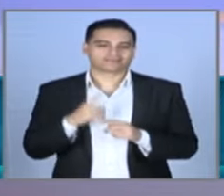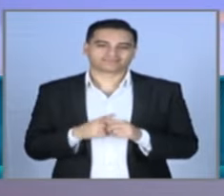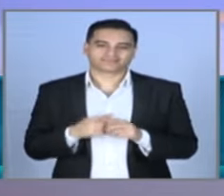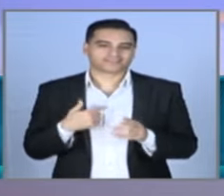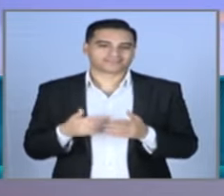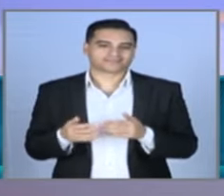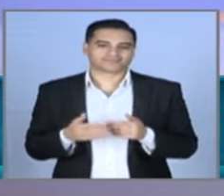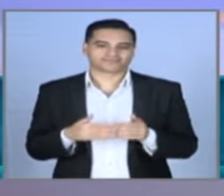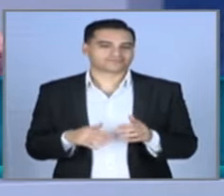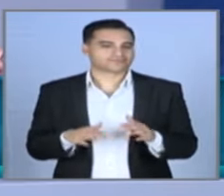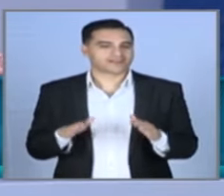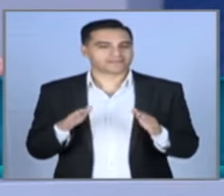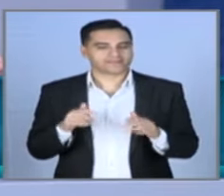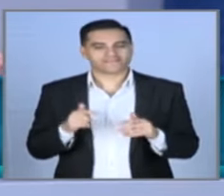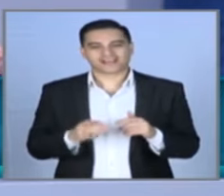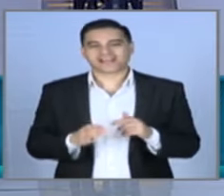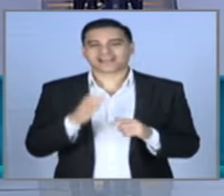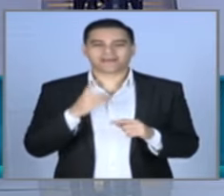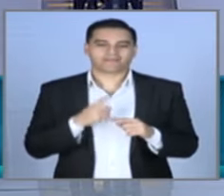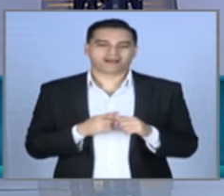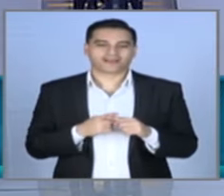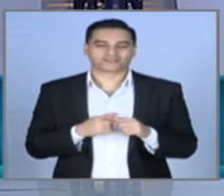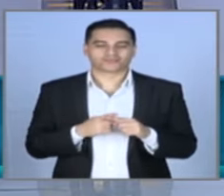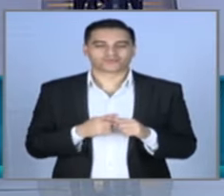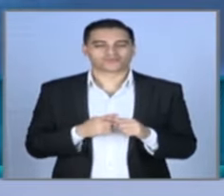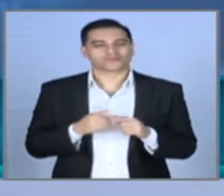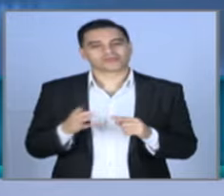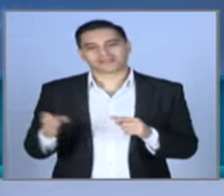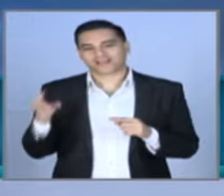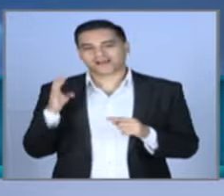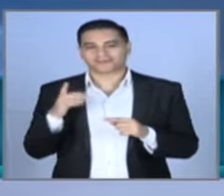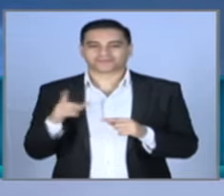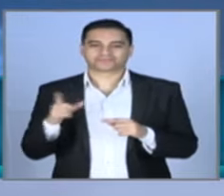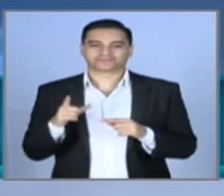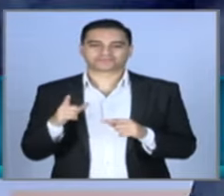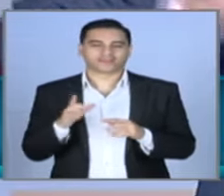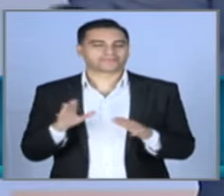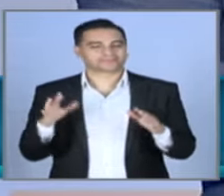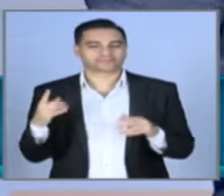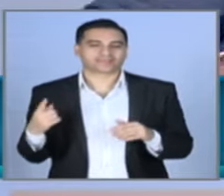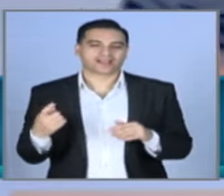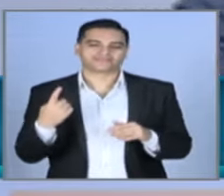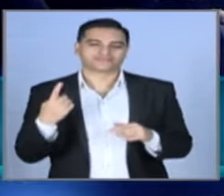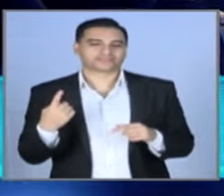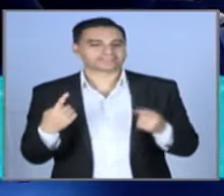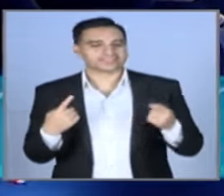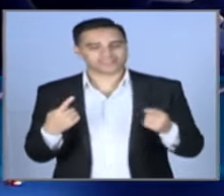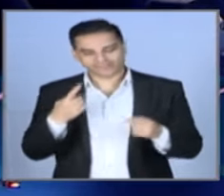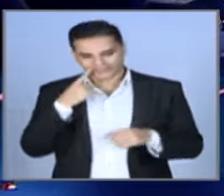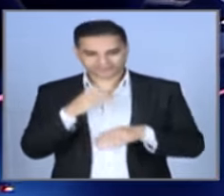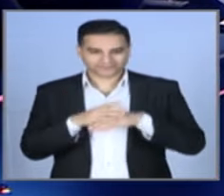مش غلطتي. هنا في إجابة خاطئة وهنا في إجابة صحيحة. تمام. هدف بلا مقابل. هارد لك. اتفضل.